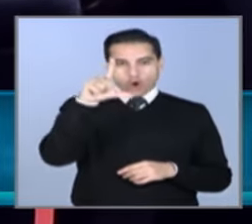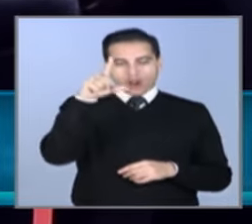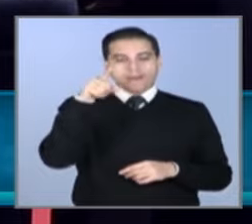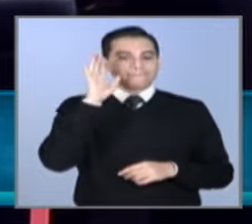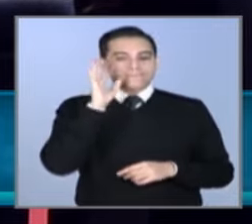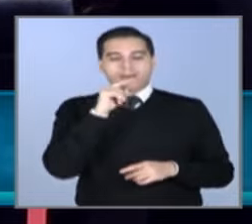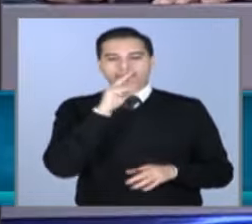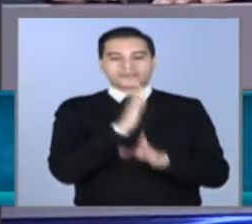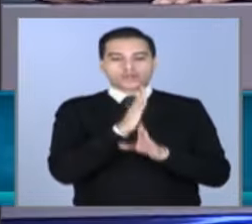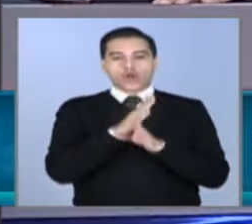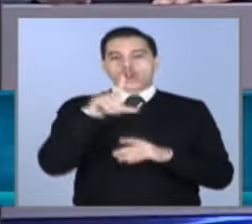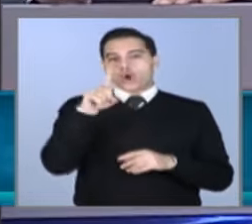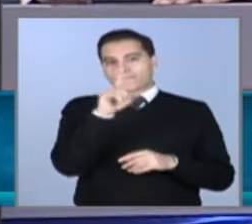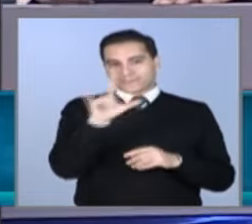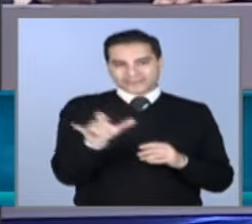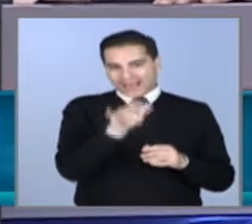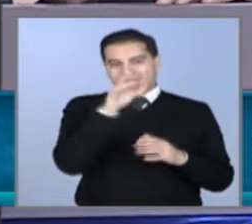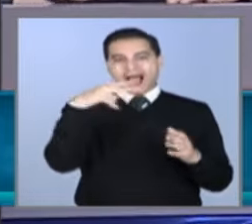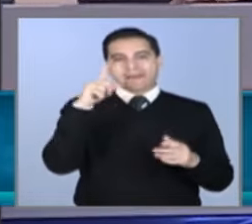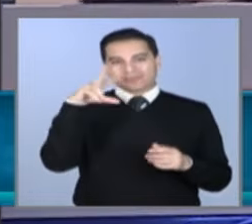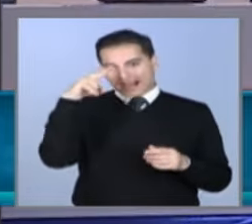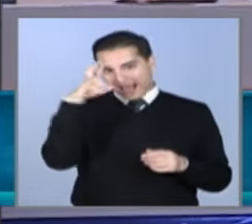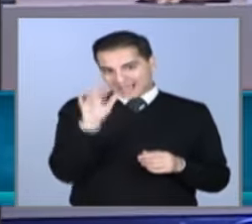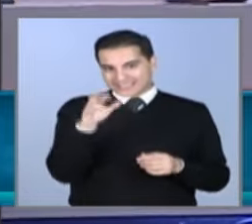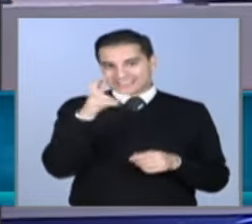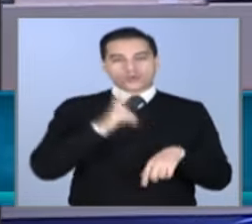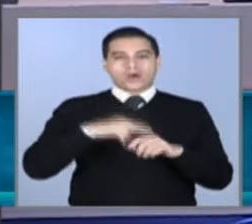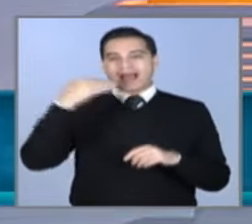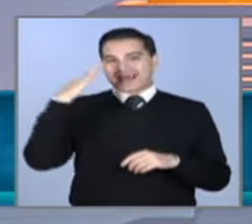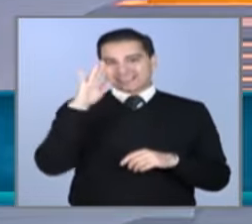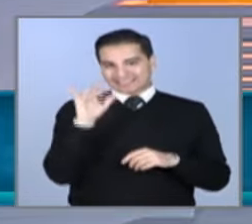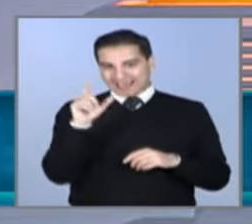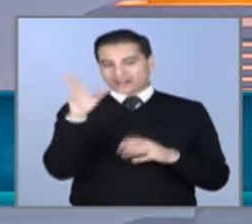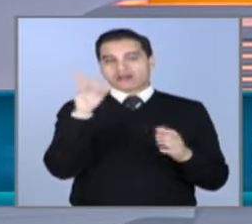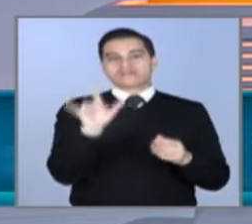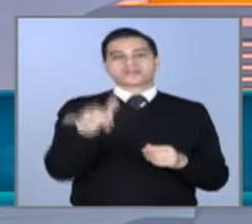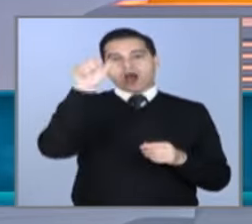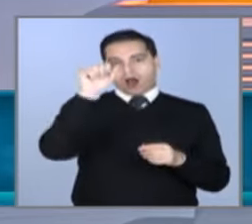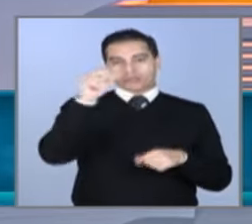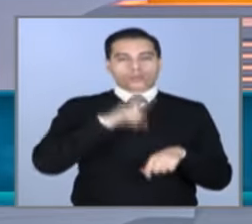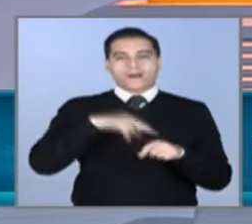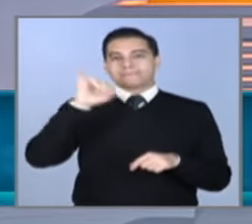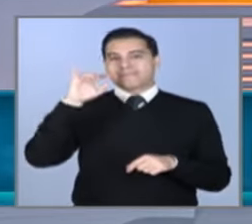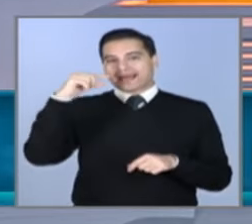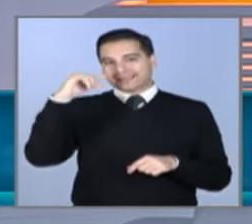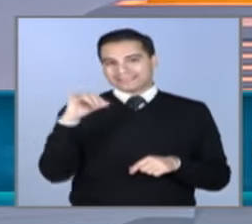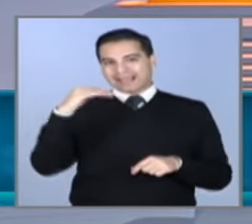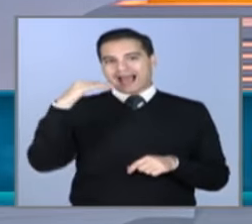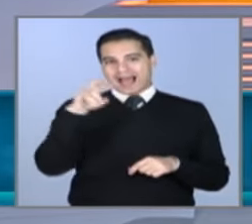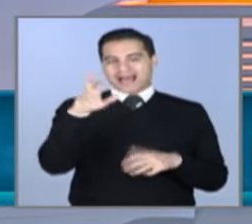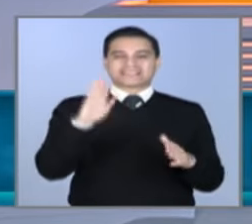بطولة لبنى عبد العزيز، رشدي أباظة، حسين رياض، مديحة سالم، عبد المنعم